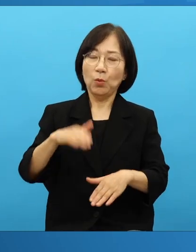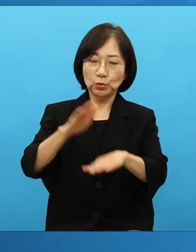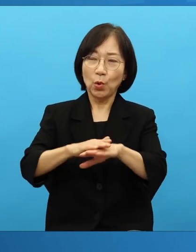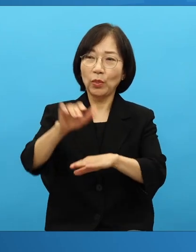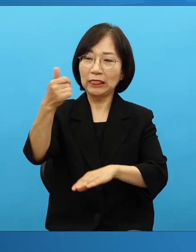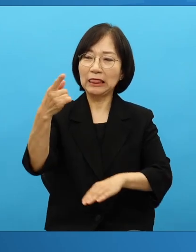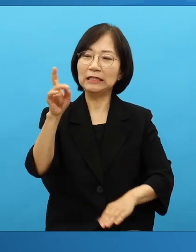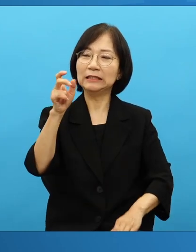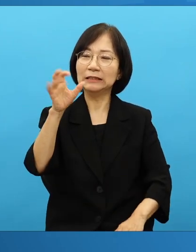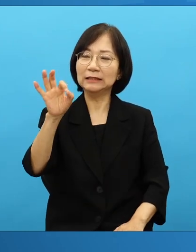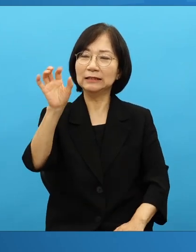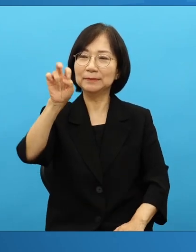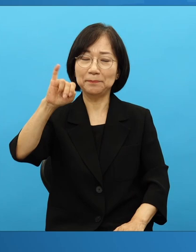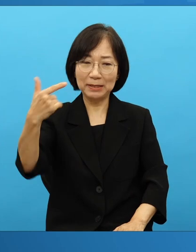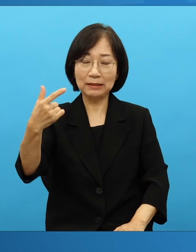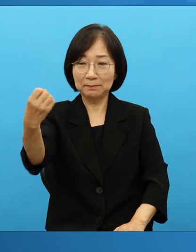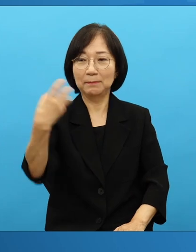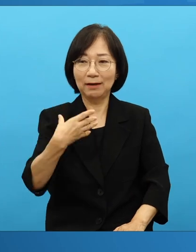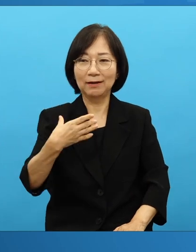我前段时间去英国，然后别人问我你从哪来，我说 South